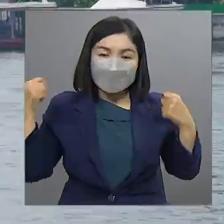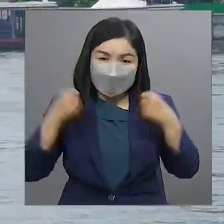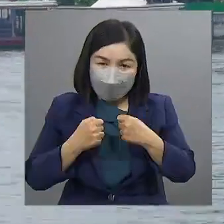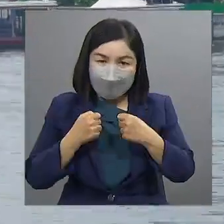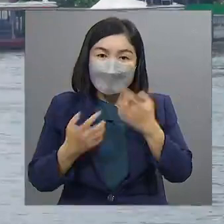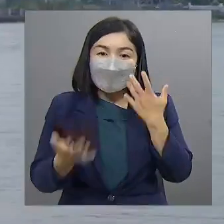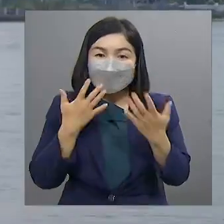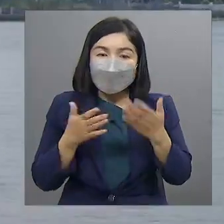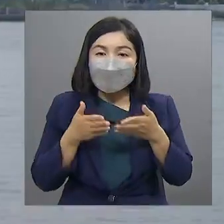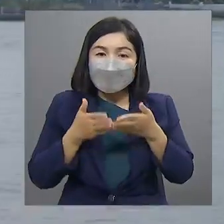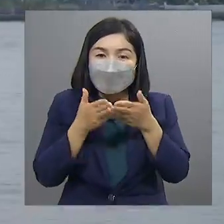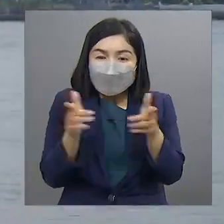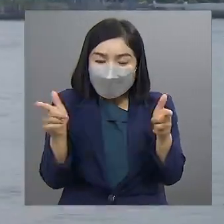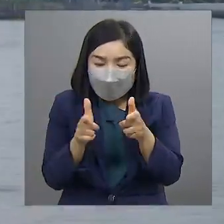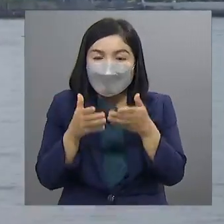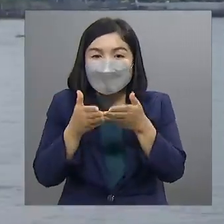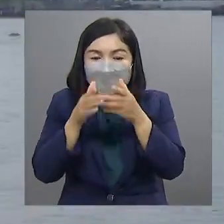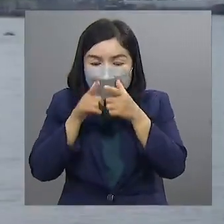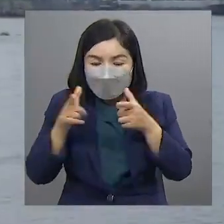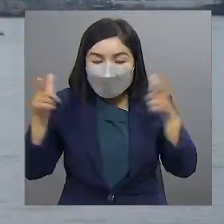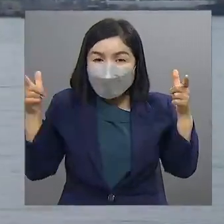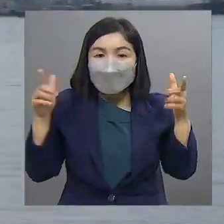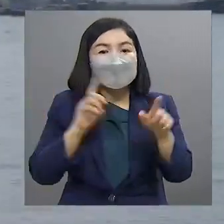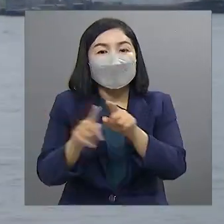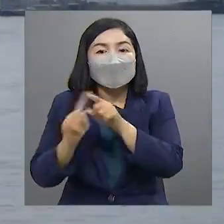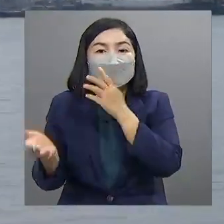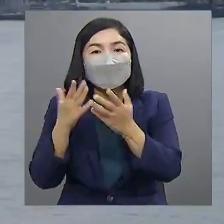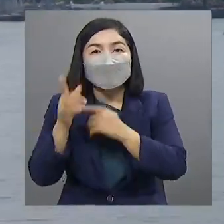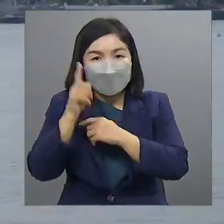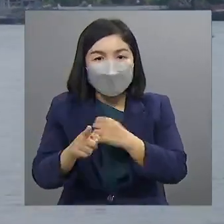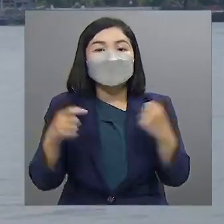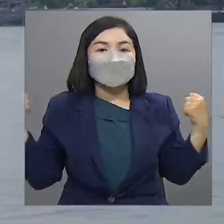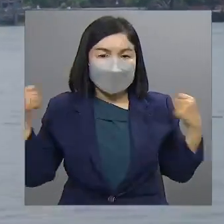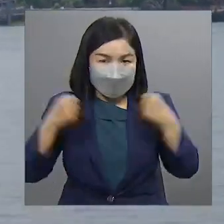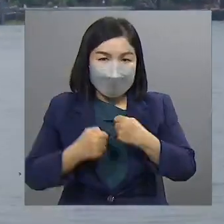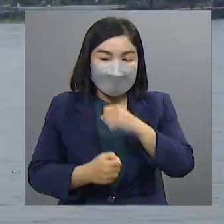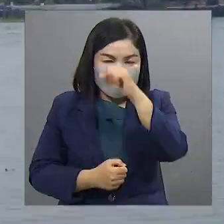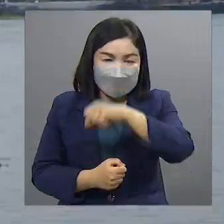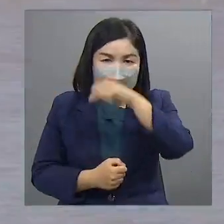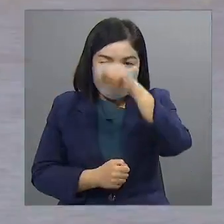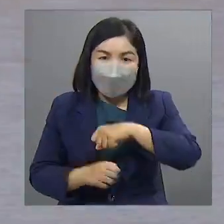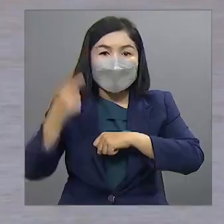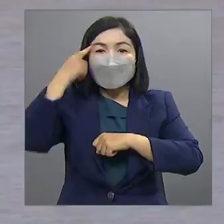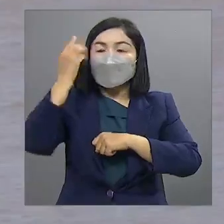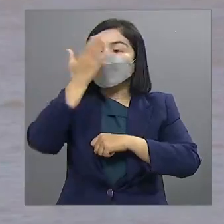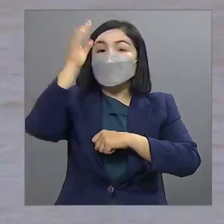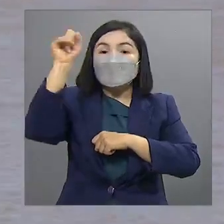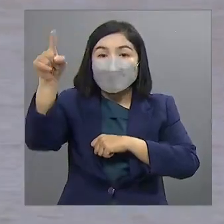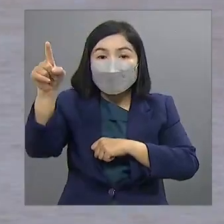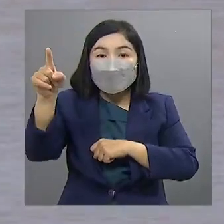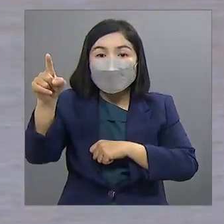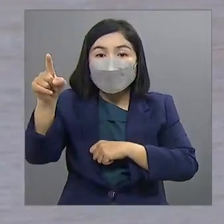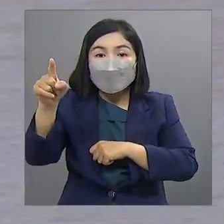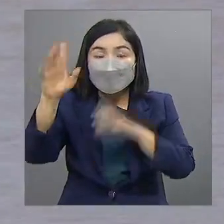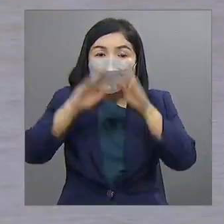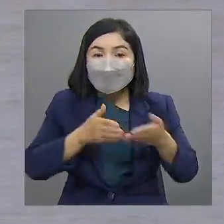ขนาดใหญ ่ใช่ นั่งสั้นนั่งยาวอยากให้ใส่ทุกคนเลย ใช่เพราะเราไม่รู้เหตุการณ์ข้างหน้าในน้ำเขาจะขับไปโดนข